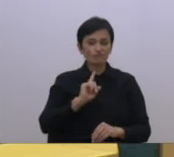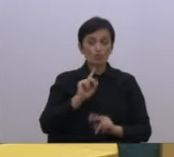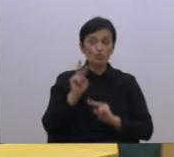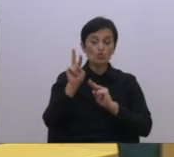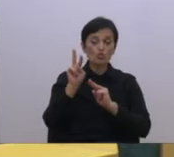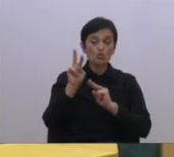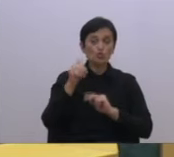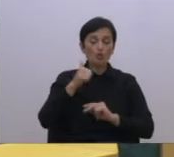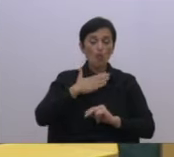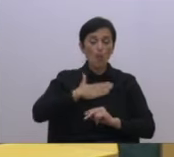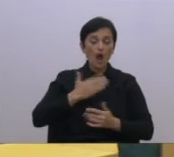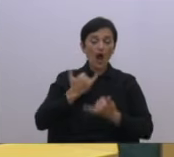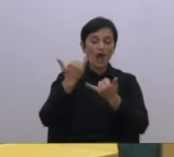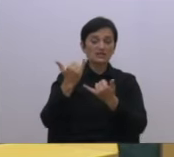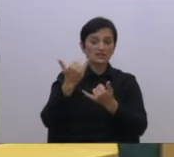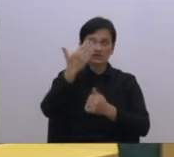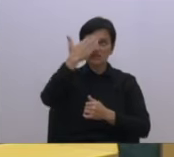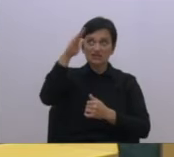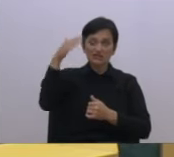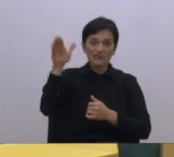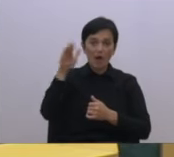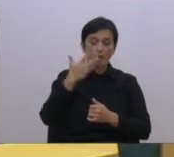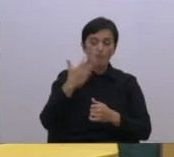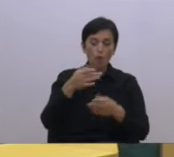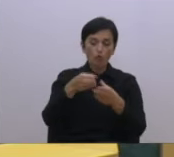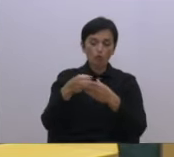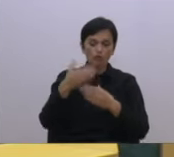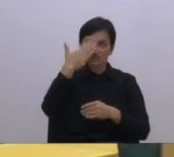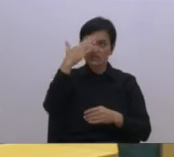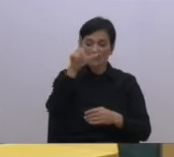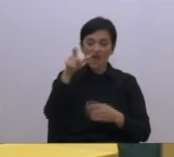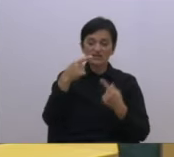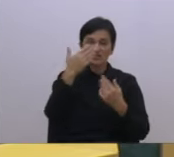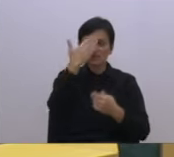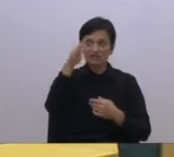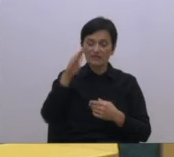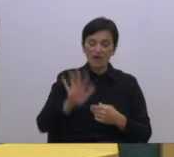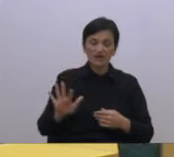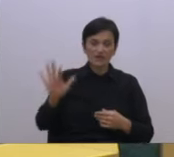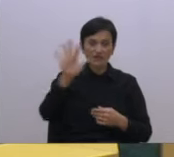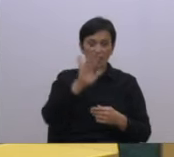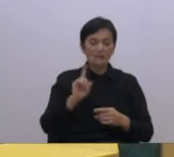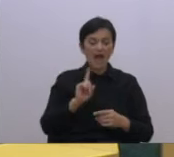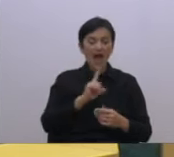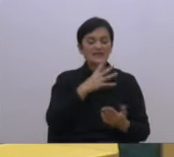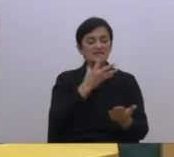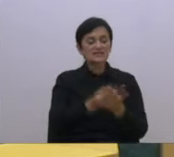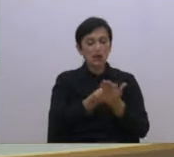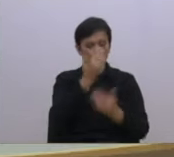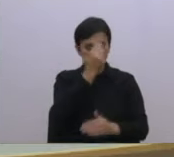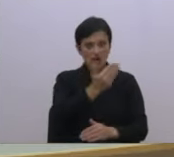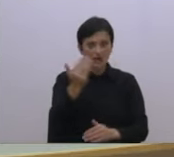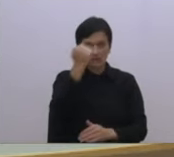როგორ ასიამოვნო სხვა ხალხებს, სხვა პოლიტიკურ ჯგუფებს, სხვა ქვეყნებს და არა საკუთარ ხალხს.